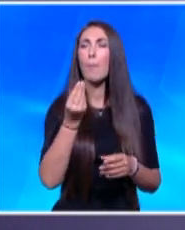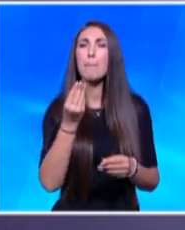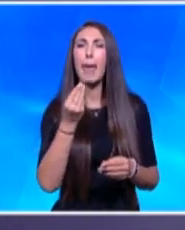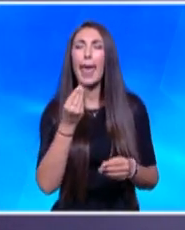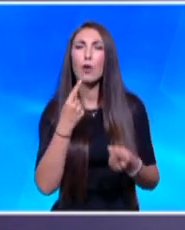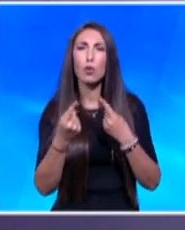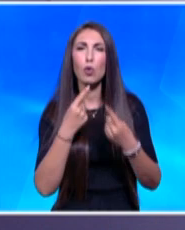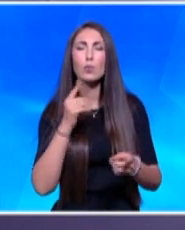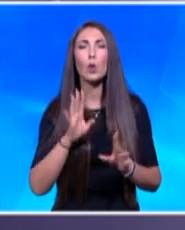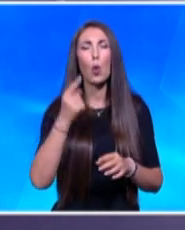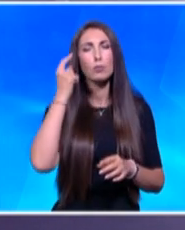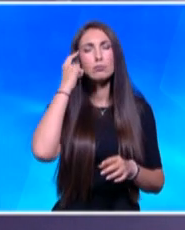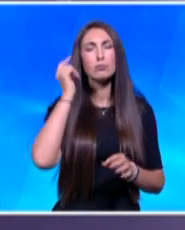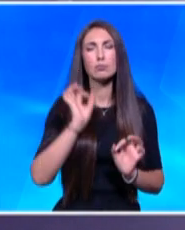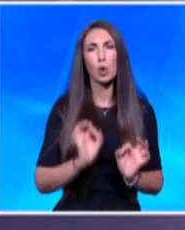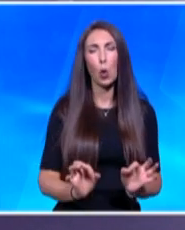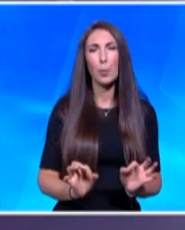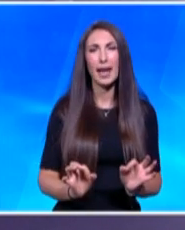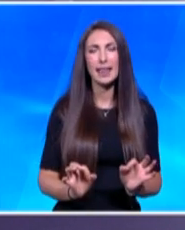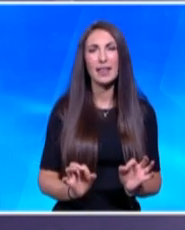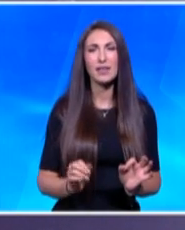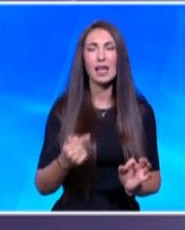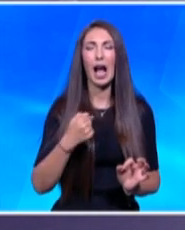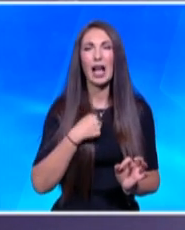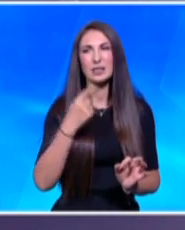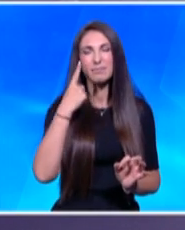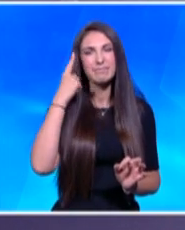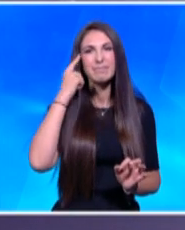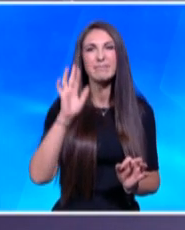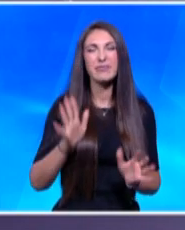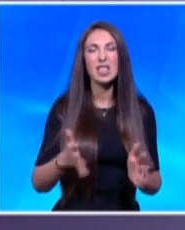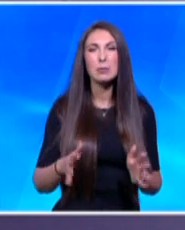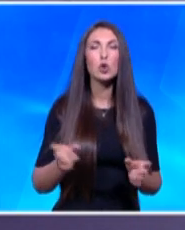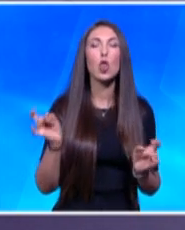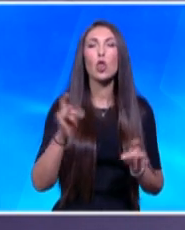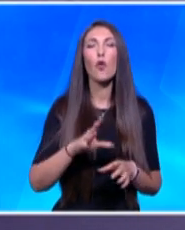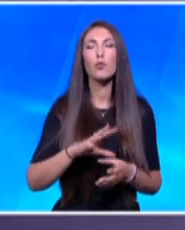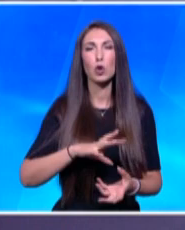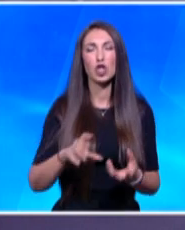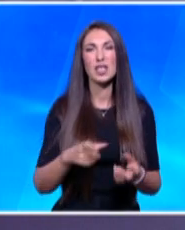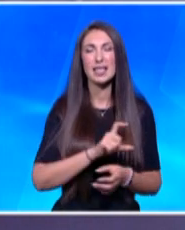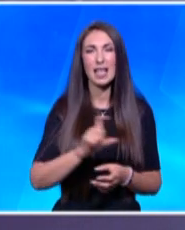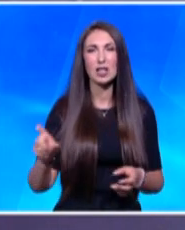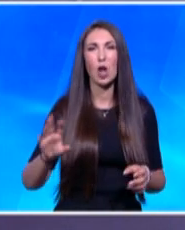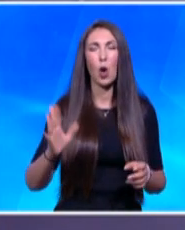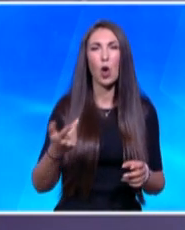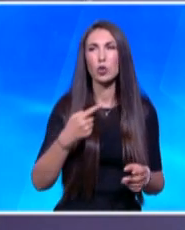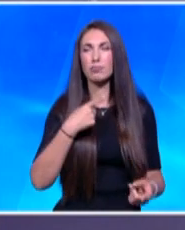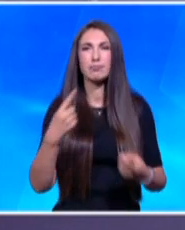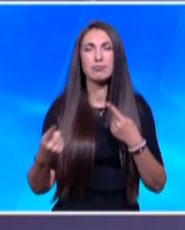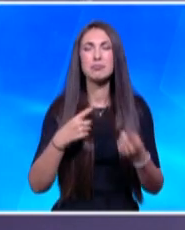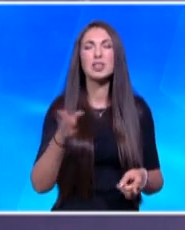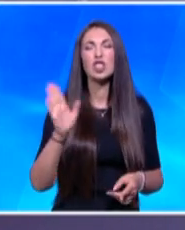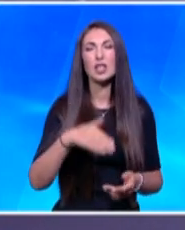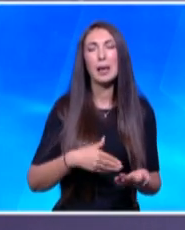много по-кооперативни. Така че аз лично прогнозирам, че новия политически сезон, колкото и да се разправят в парламента, той ще